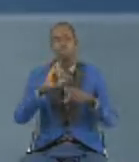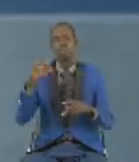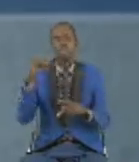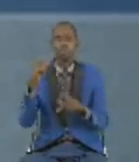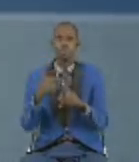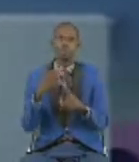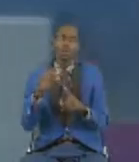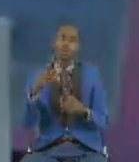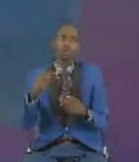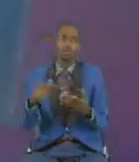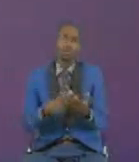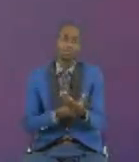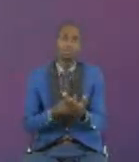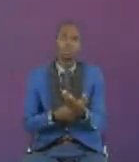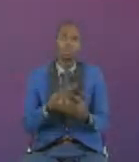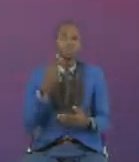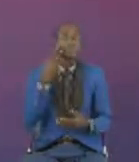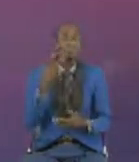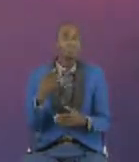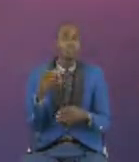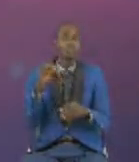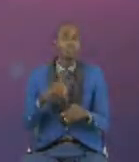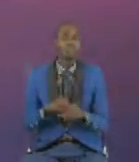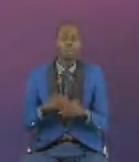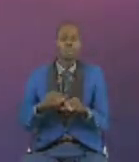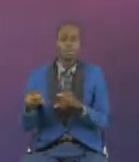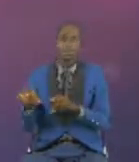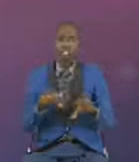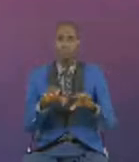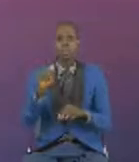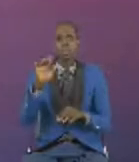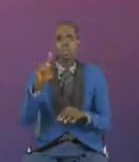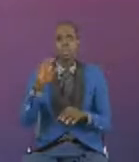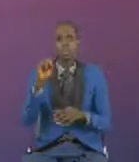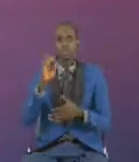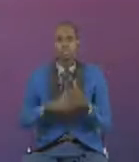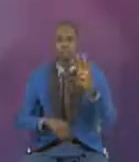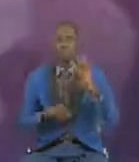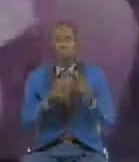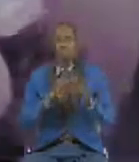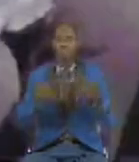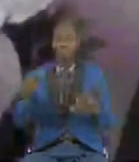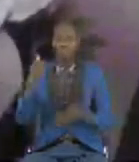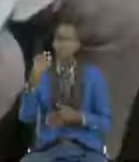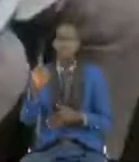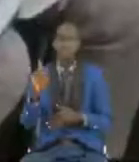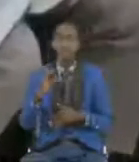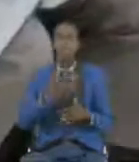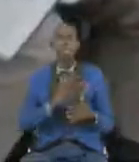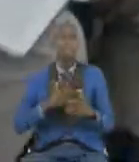Voyons Actes des Apôtres, chapitre 4, verset 18. Acte 4, 18.